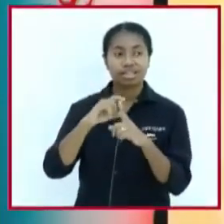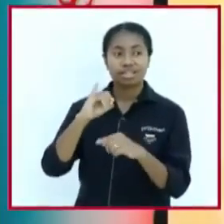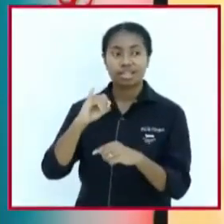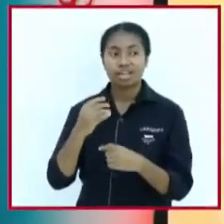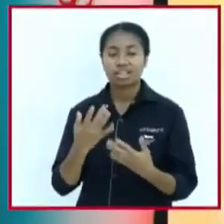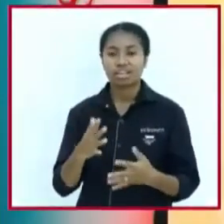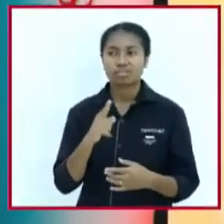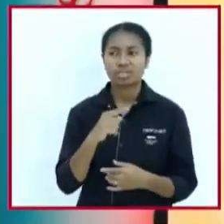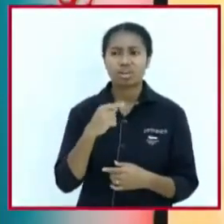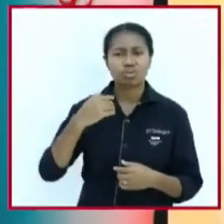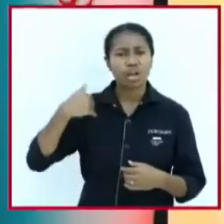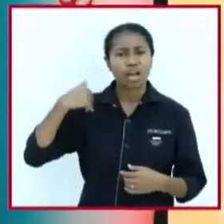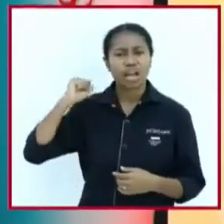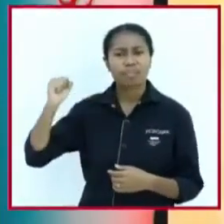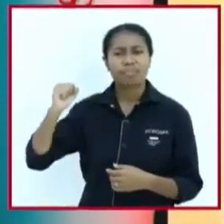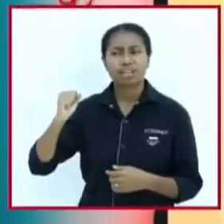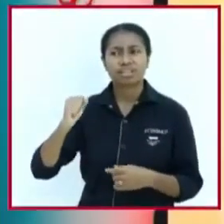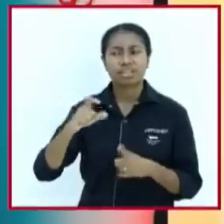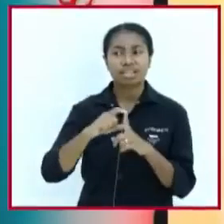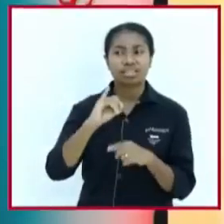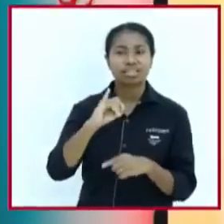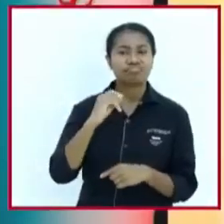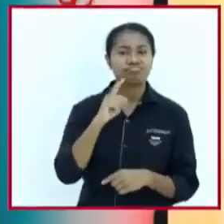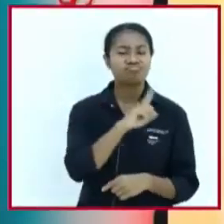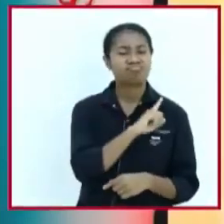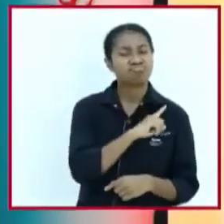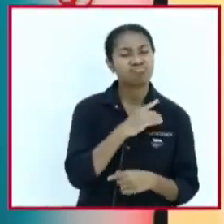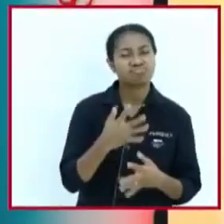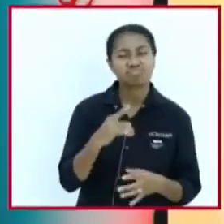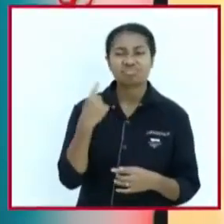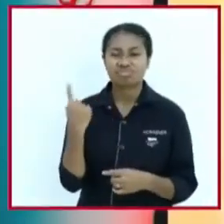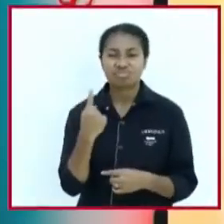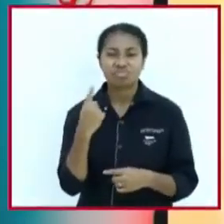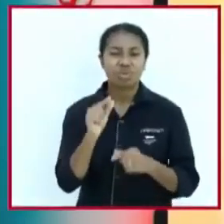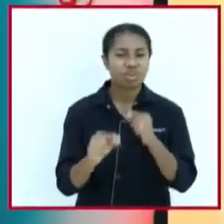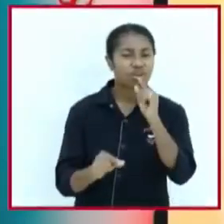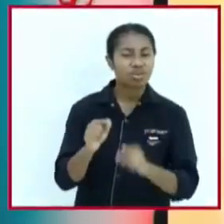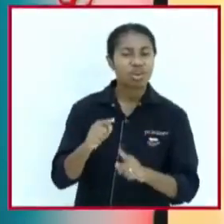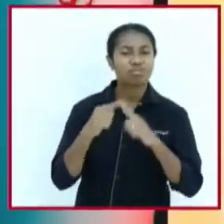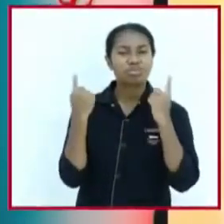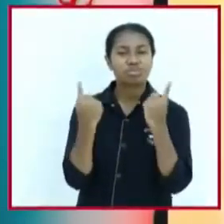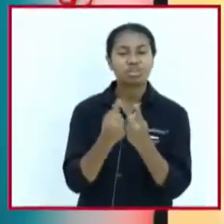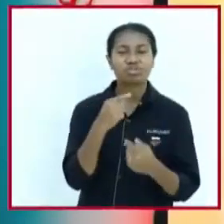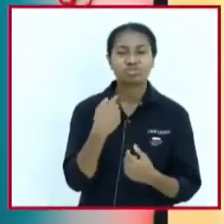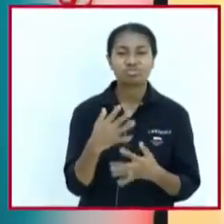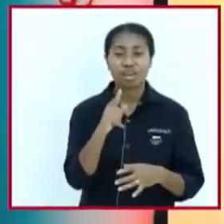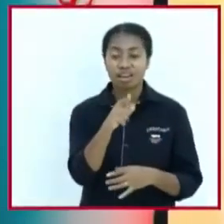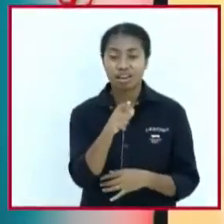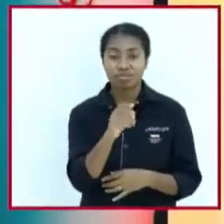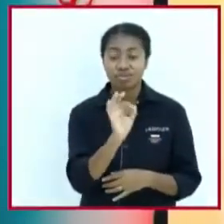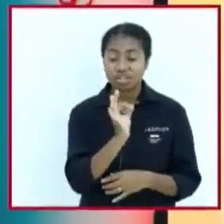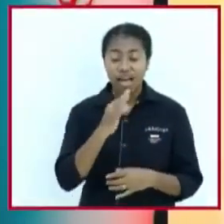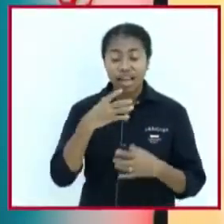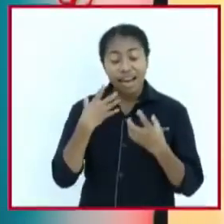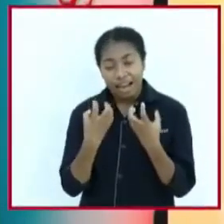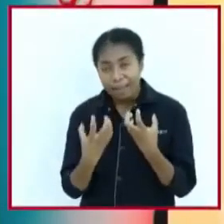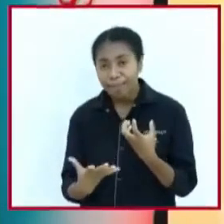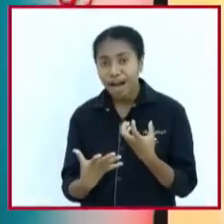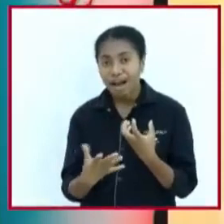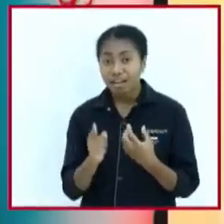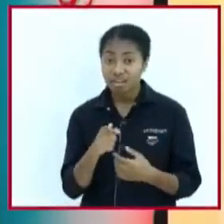bantahan yang sehebat itu tetap dirinya dari pihak orang-orang berdosa supaya jangan kamu menjadi lemah dan